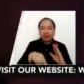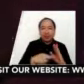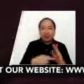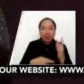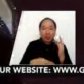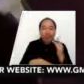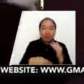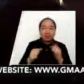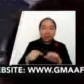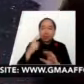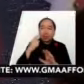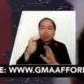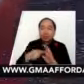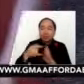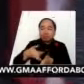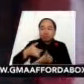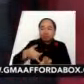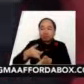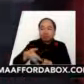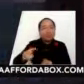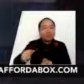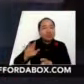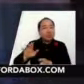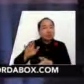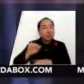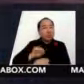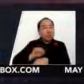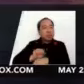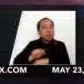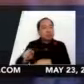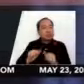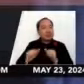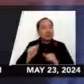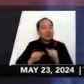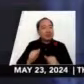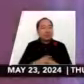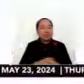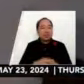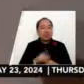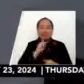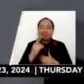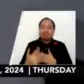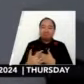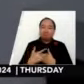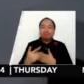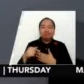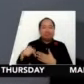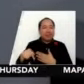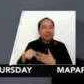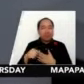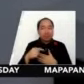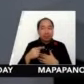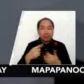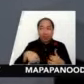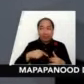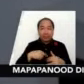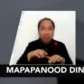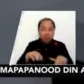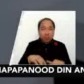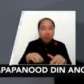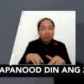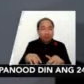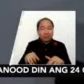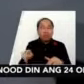recognition ang kanyang trabaho bilang aktres. Nakakataba ng puso na ito yung mga ginagawa namin na ina-appreciate ng ibang tao